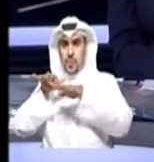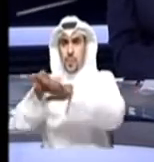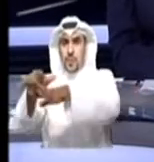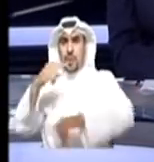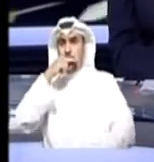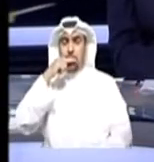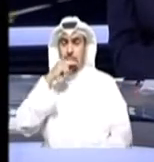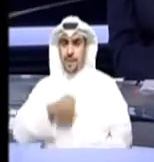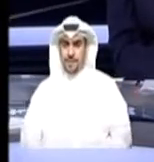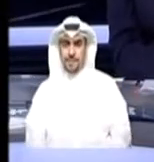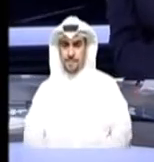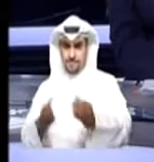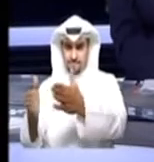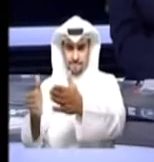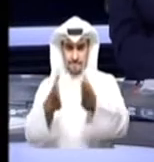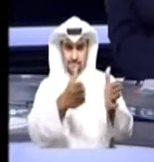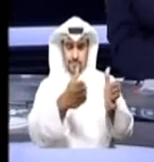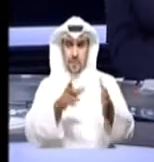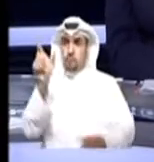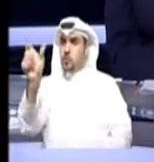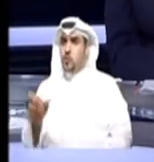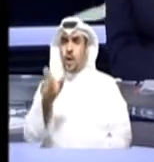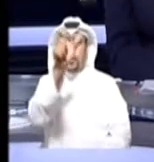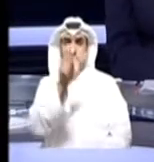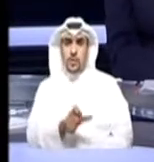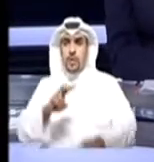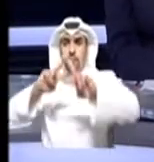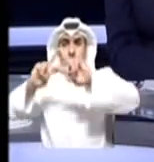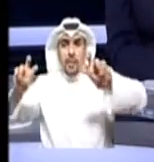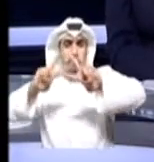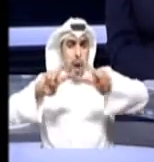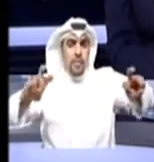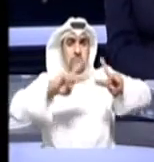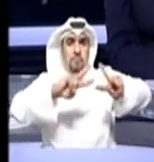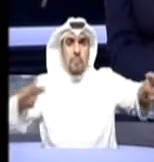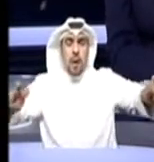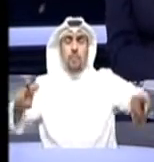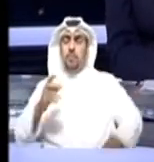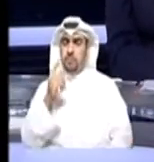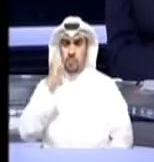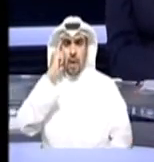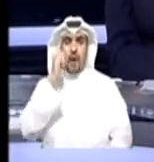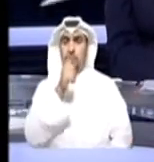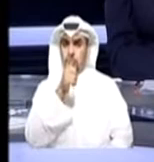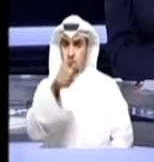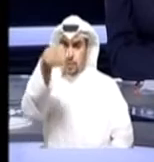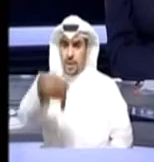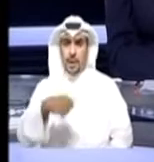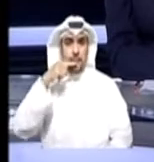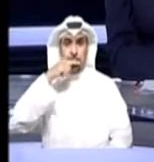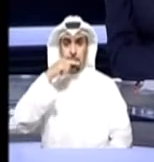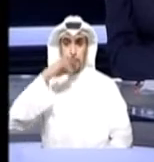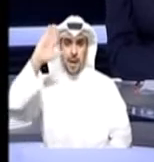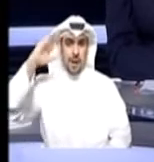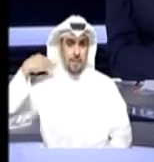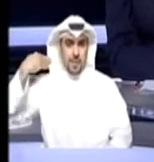عن الترشح. يختلف المحللون في فهم هذه الظاهرة، لكن الإجماع بين في أن العنصر النسائي